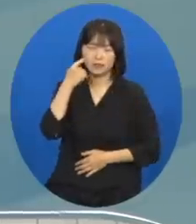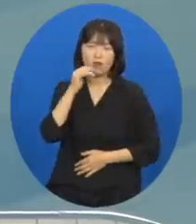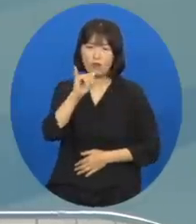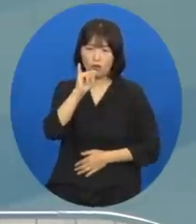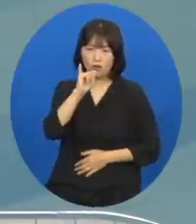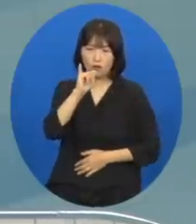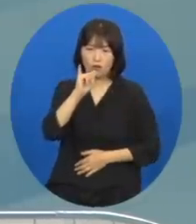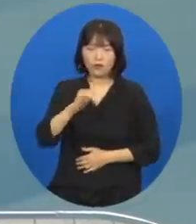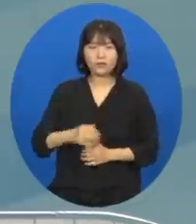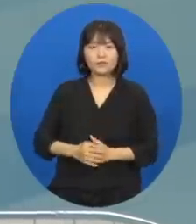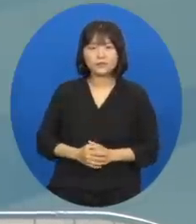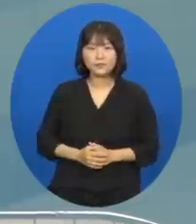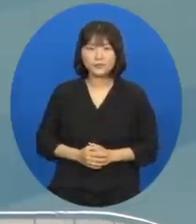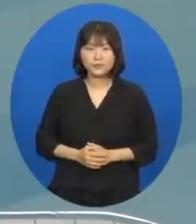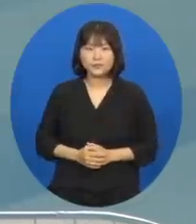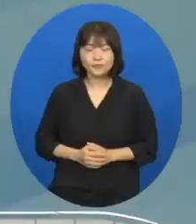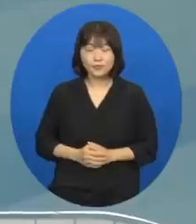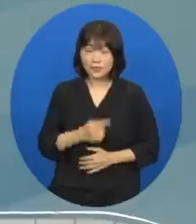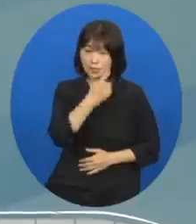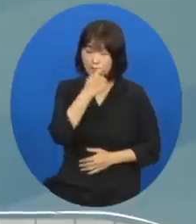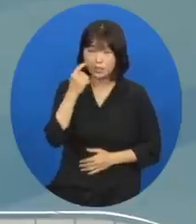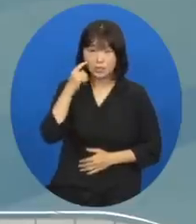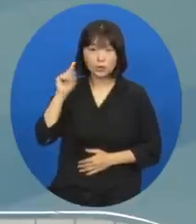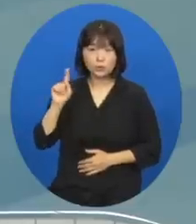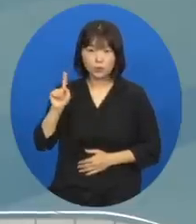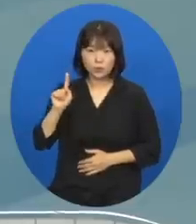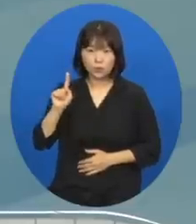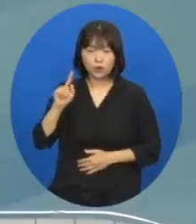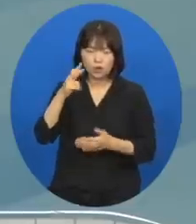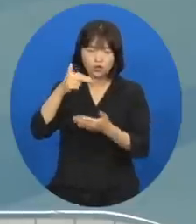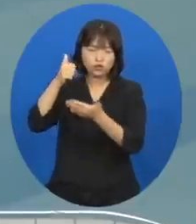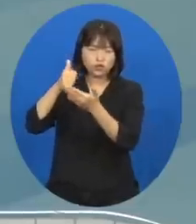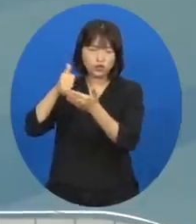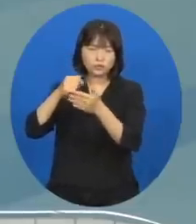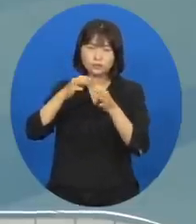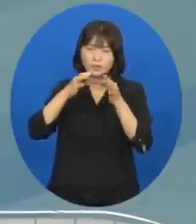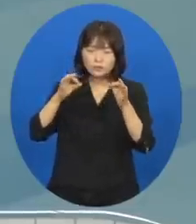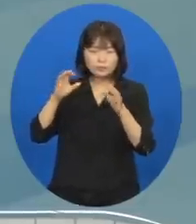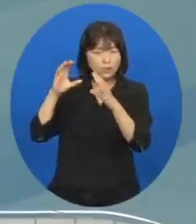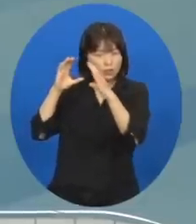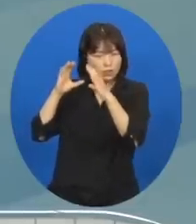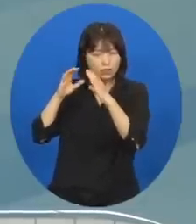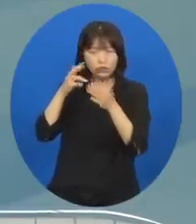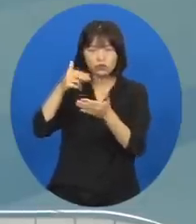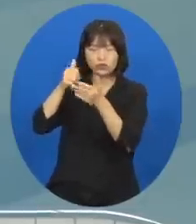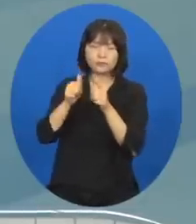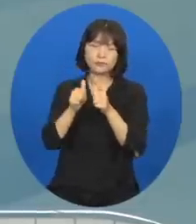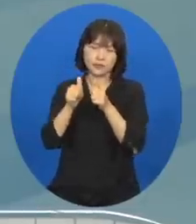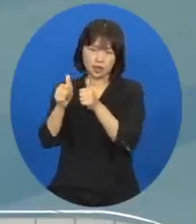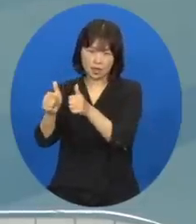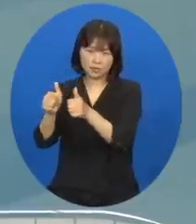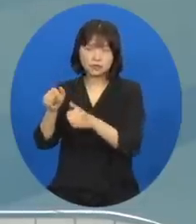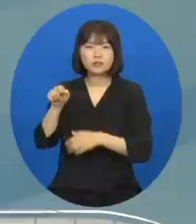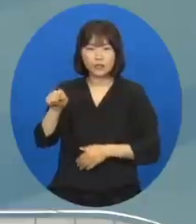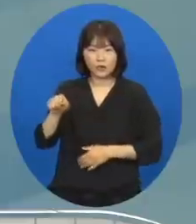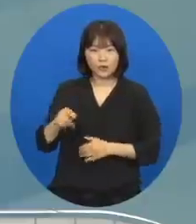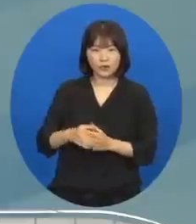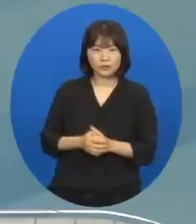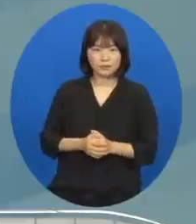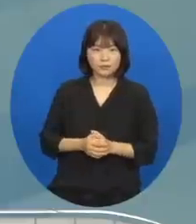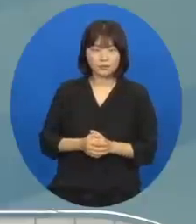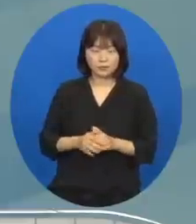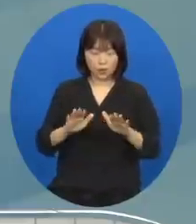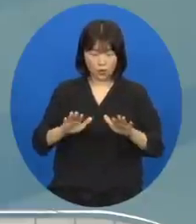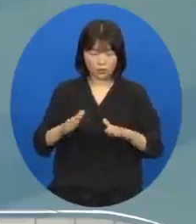있습니다. 그 증거가 뭐냐면 주님의 음성을 듣고 주님을 따르는 것입니다. 오늘 이 시간 여러분